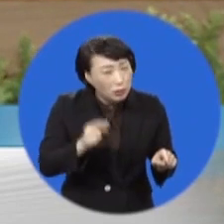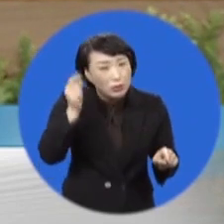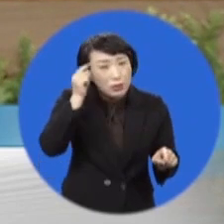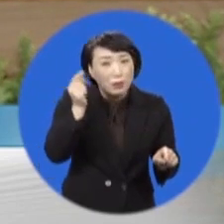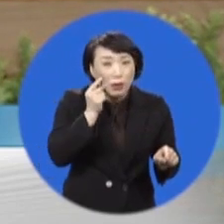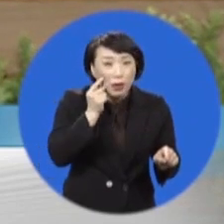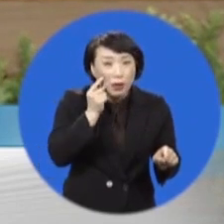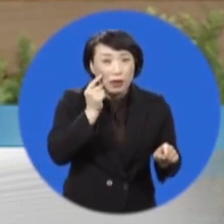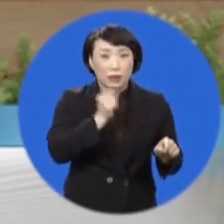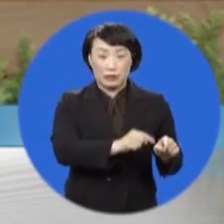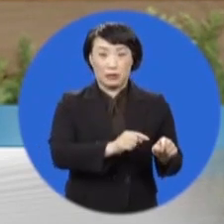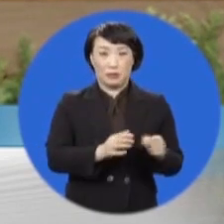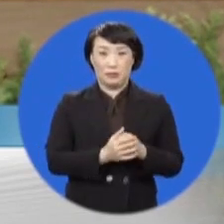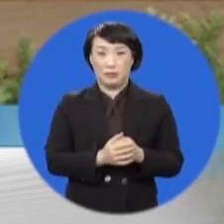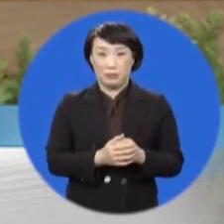산다면